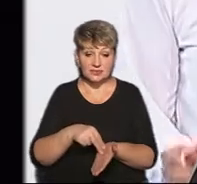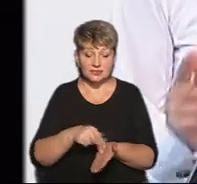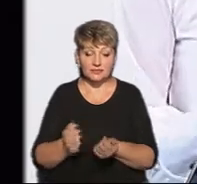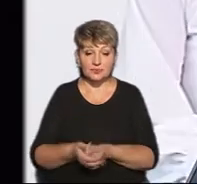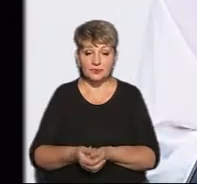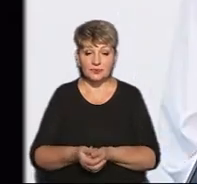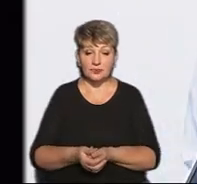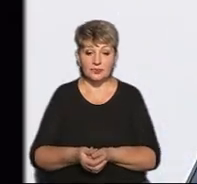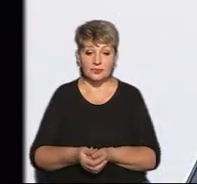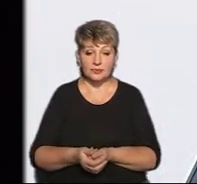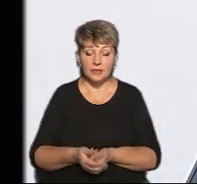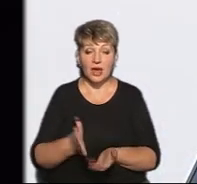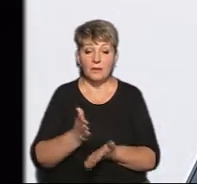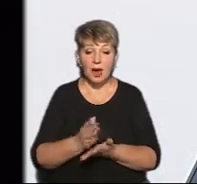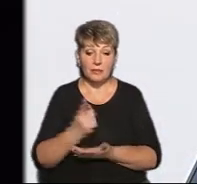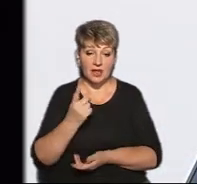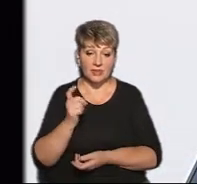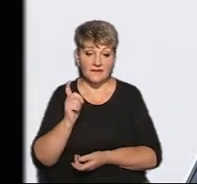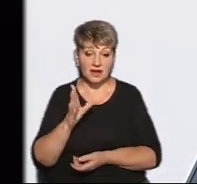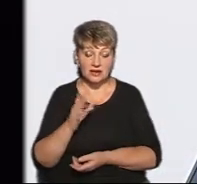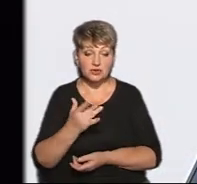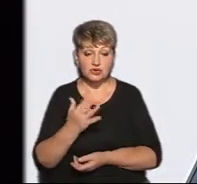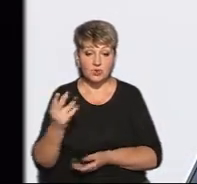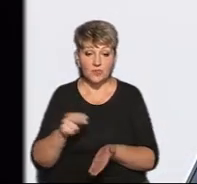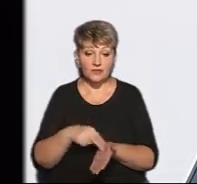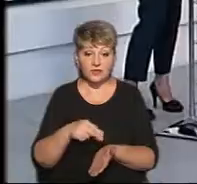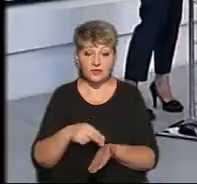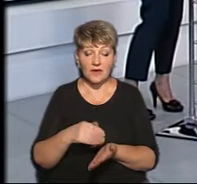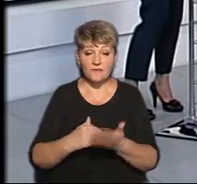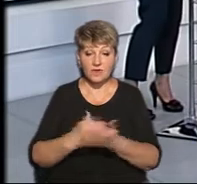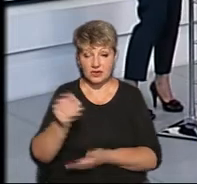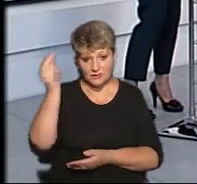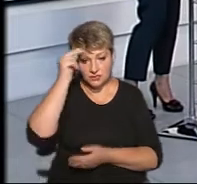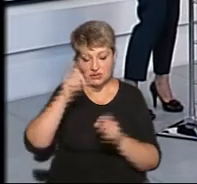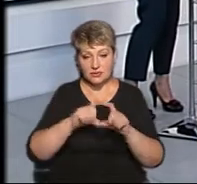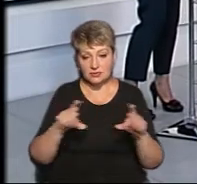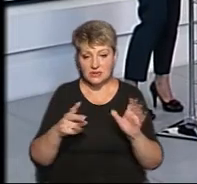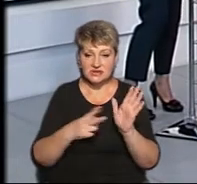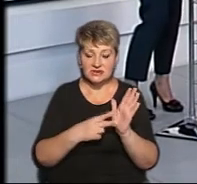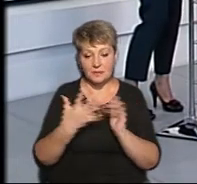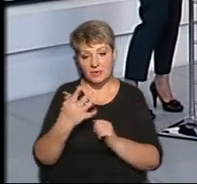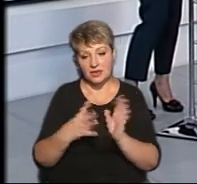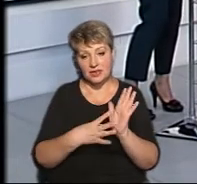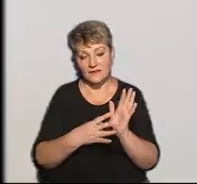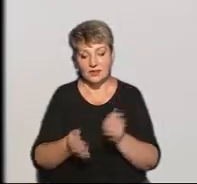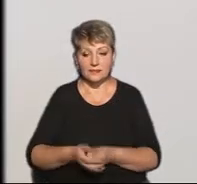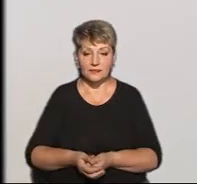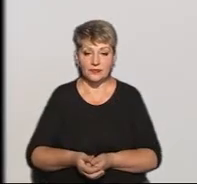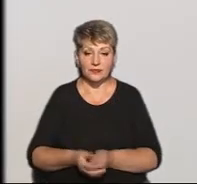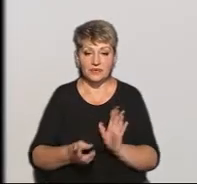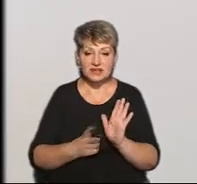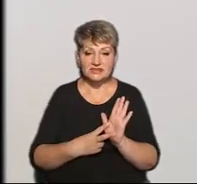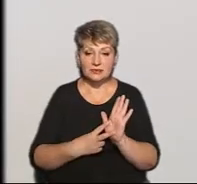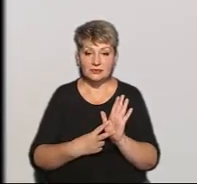Тож, маємо 1 хвилину. Скільки у Черкасах вищих навчальних закладів? 7, 5 або 9?